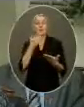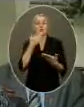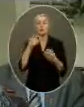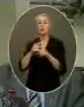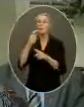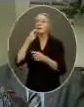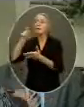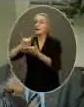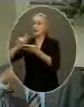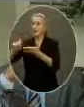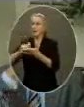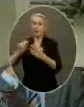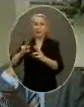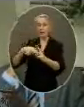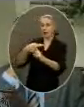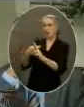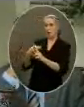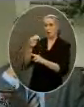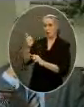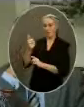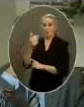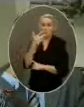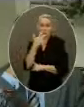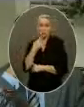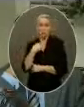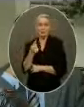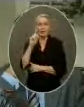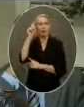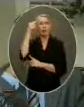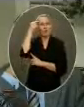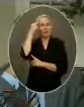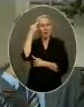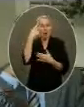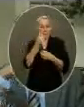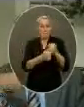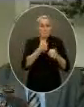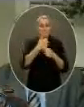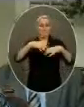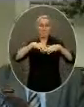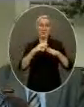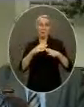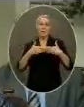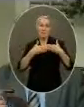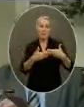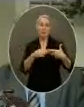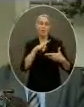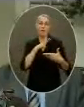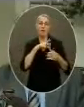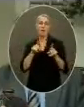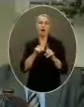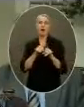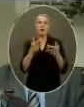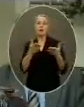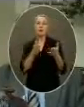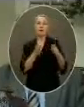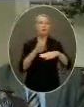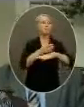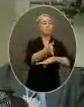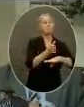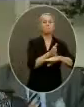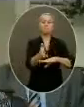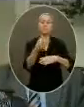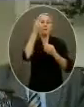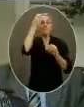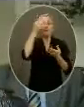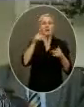écrit, c'est que notre gouvernement a mis en place et va mettre en place des carrefours d'information pour les aînés vulnérables. Et ça, c